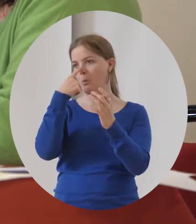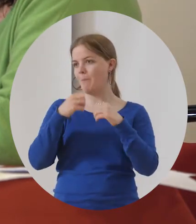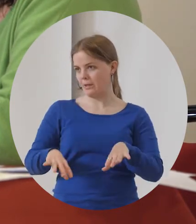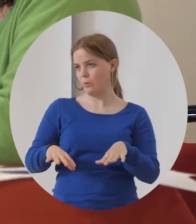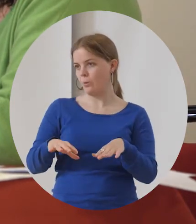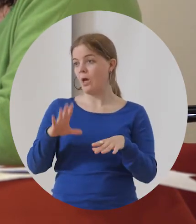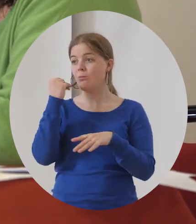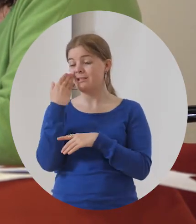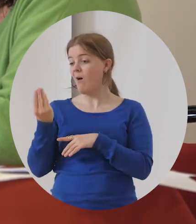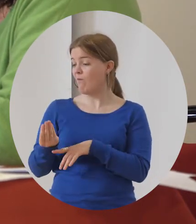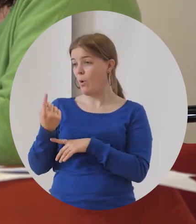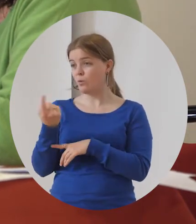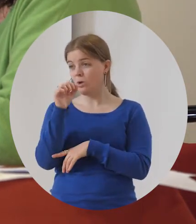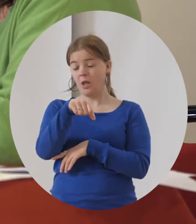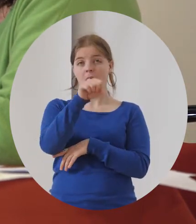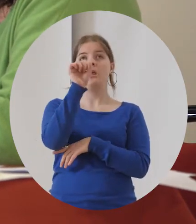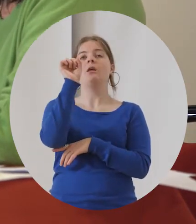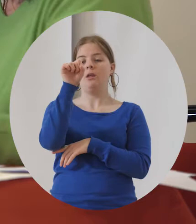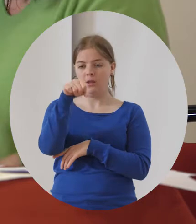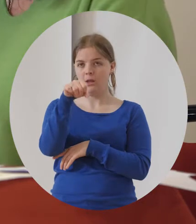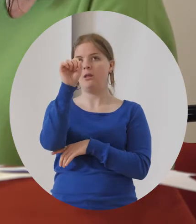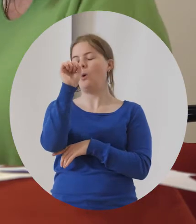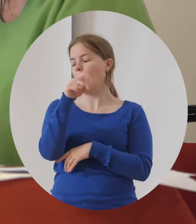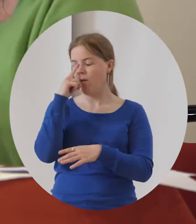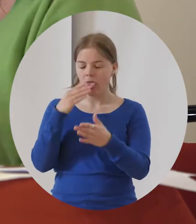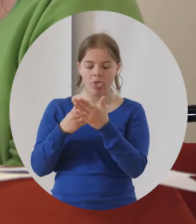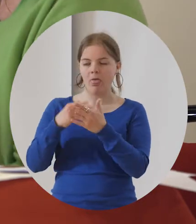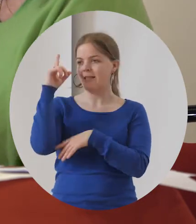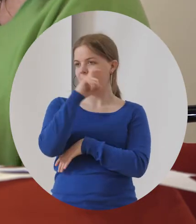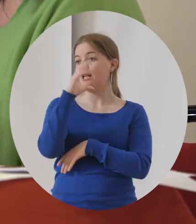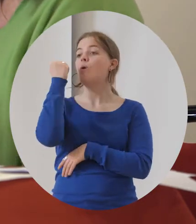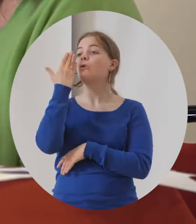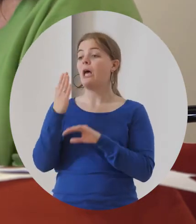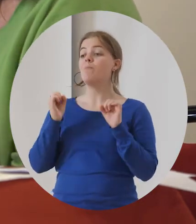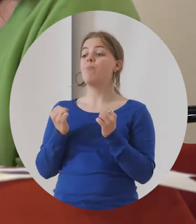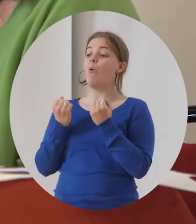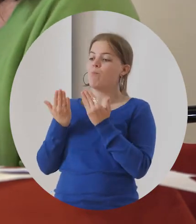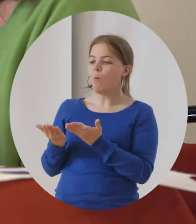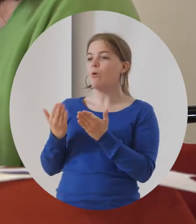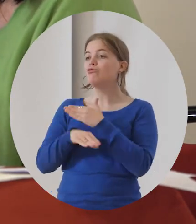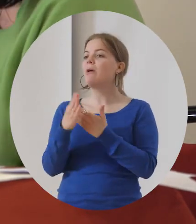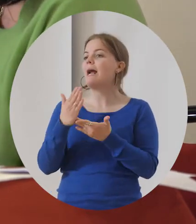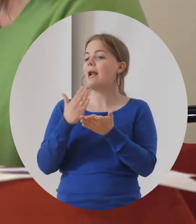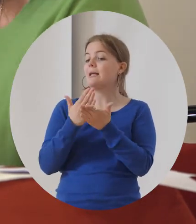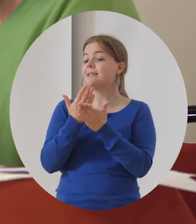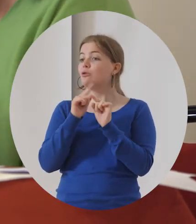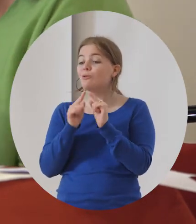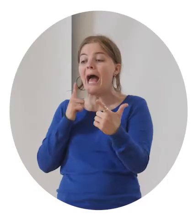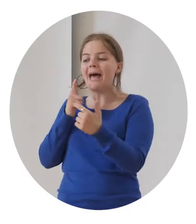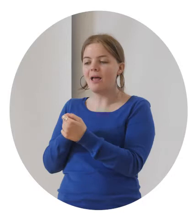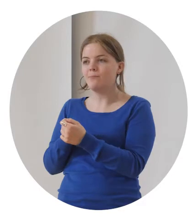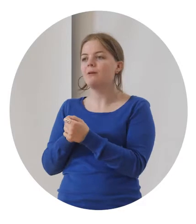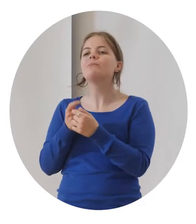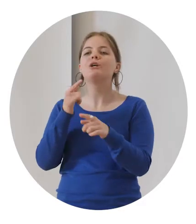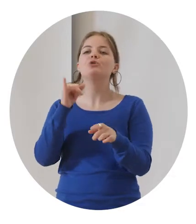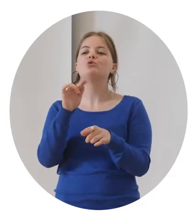difficulté dans ce mouvement de bouger au niveau de la tête, et où du coup on va proposer des adaptations en classe. Juliette en parlera cet après-midi.